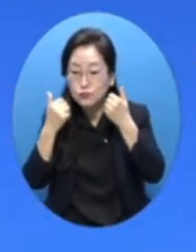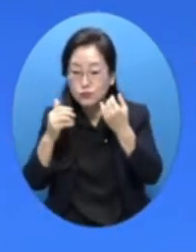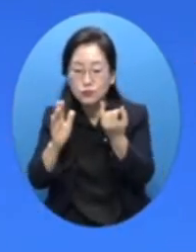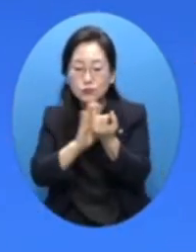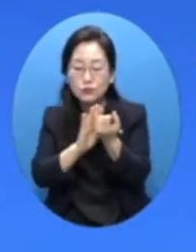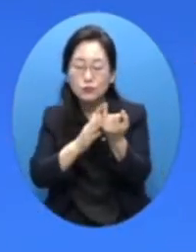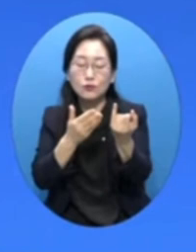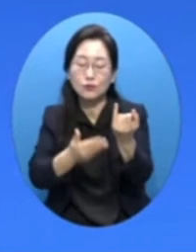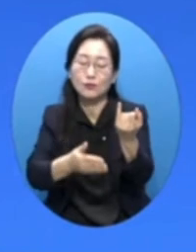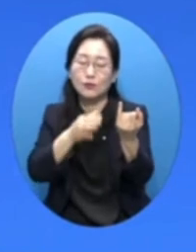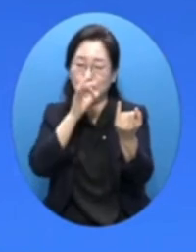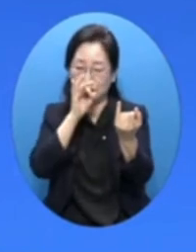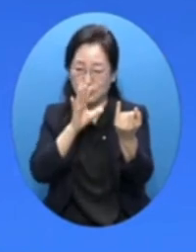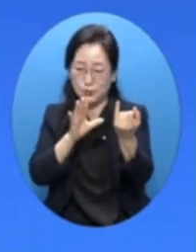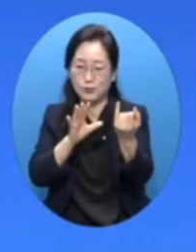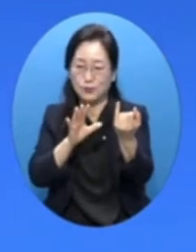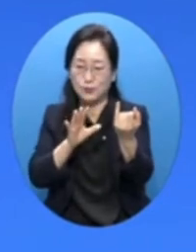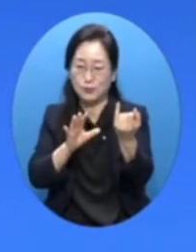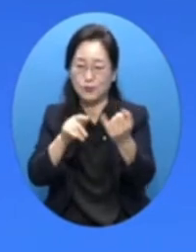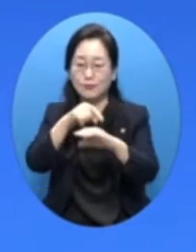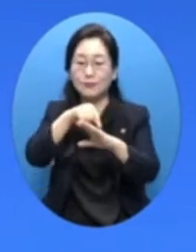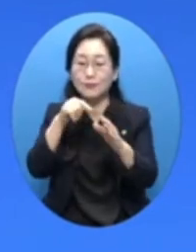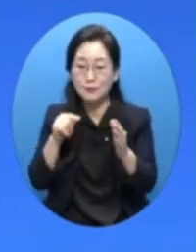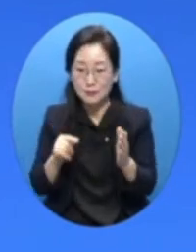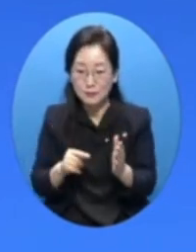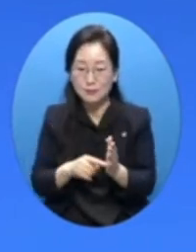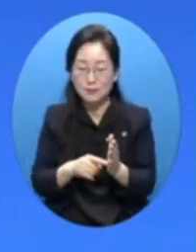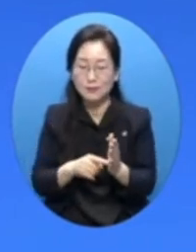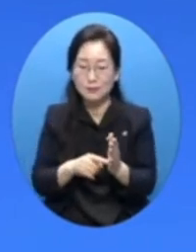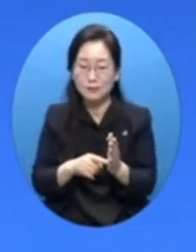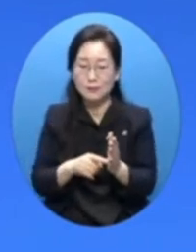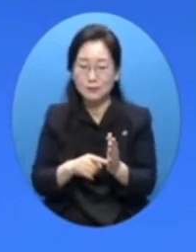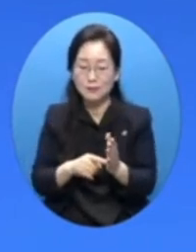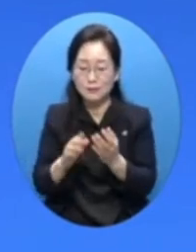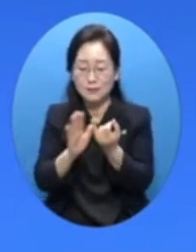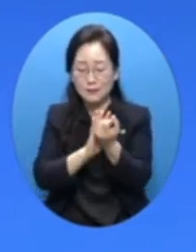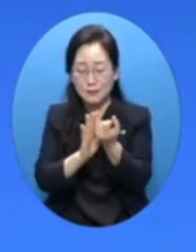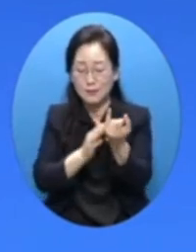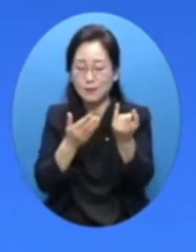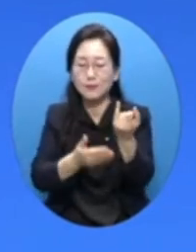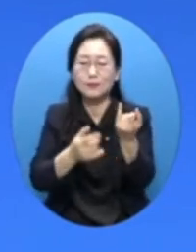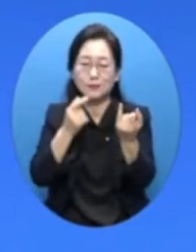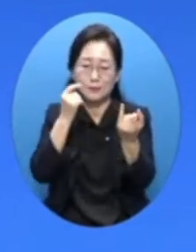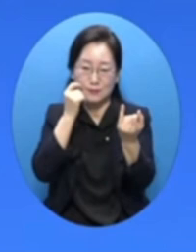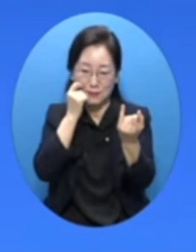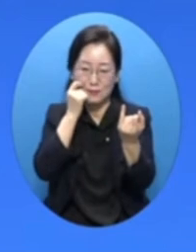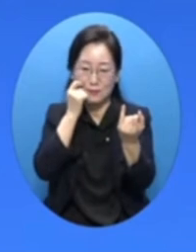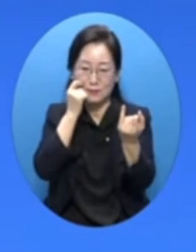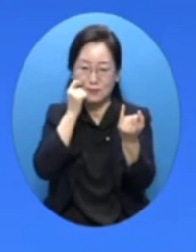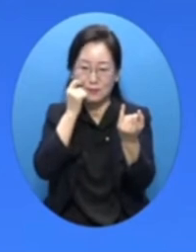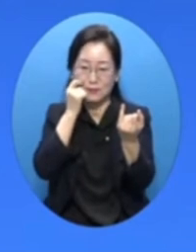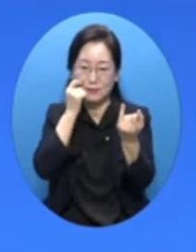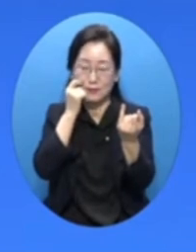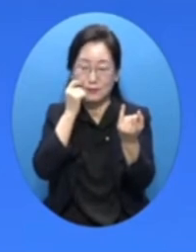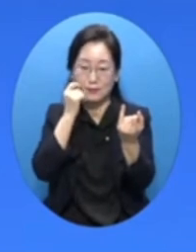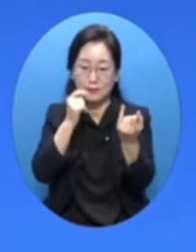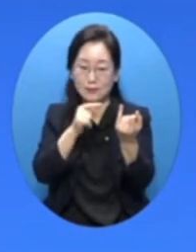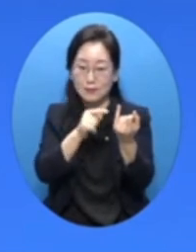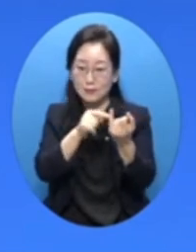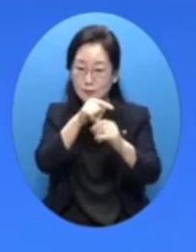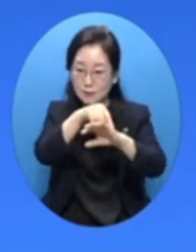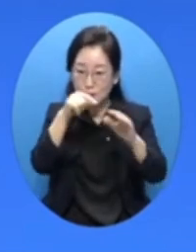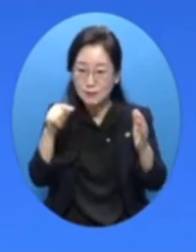없고 그 마음을 어루만질 수가 없었습니다. 이미 그 여인의